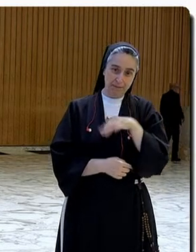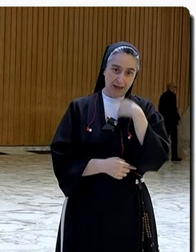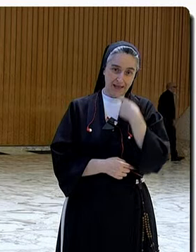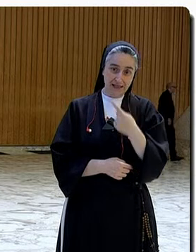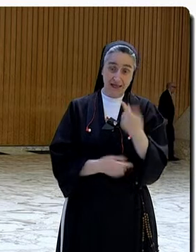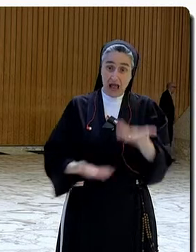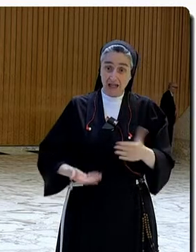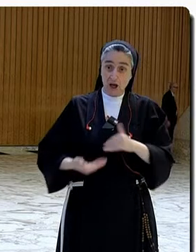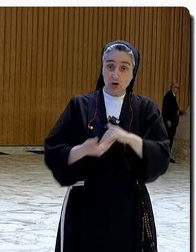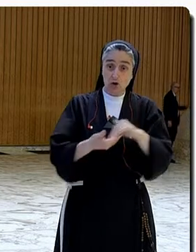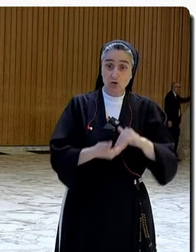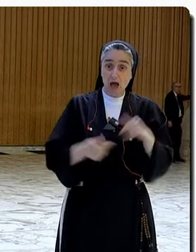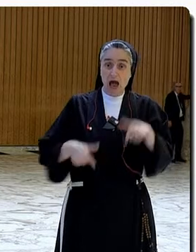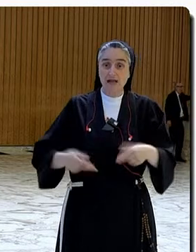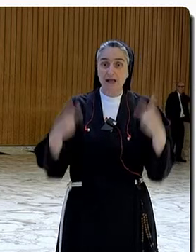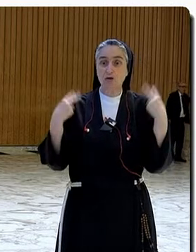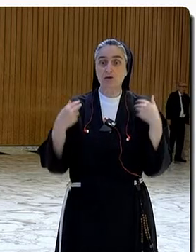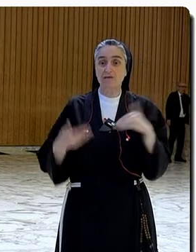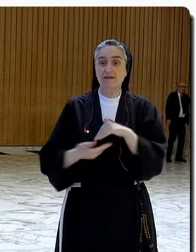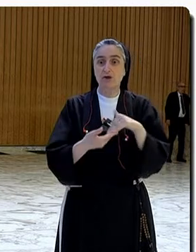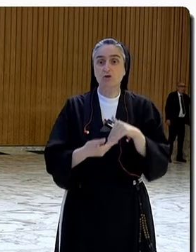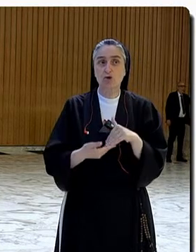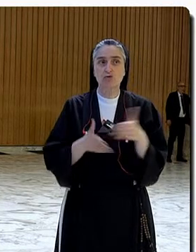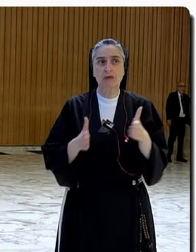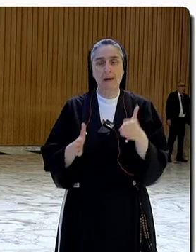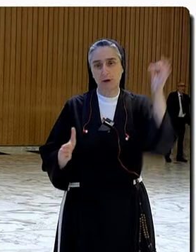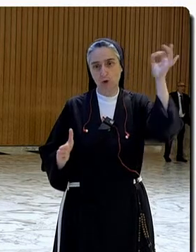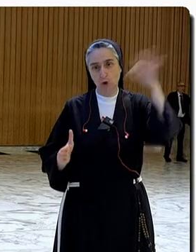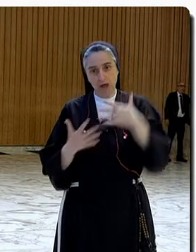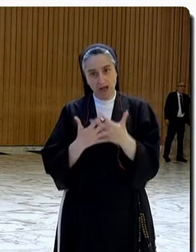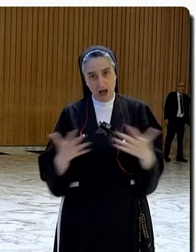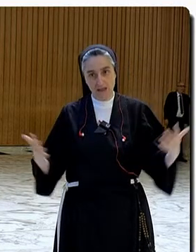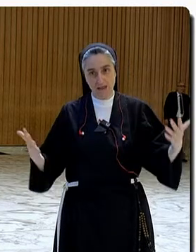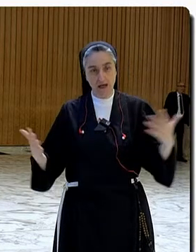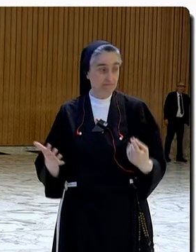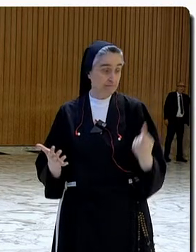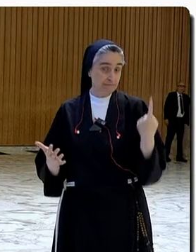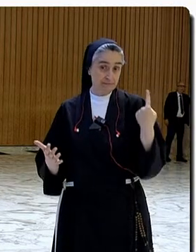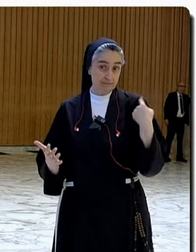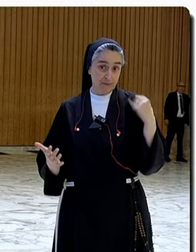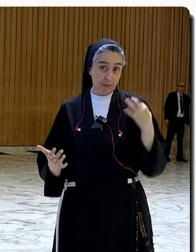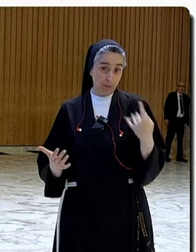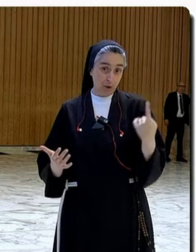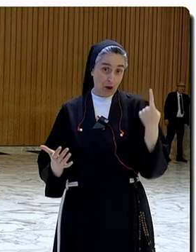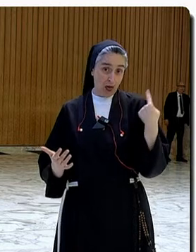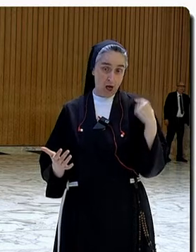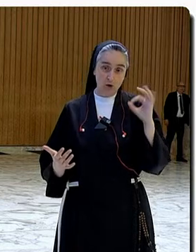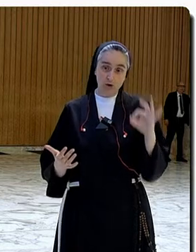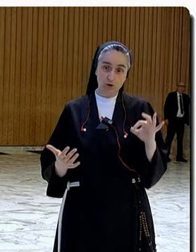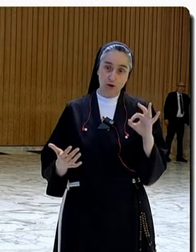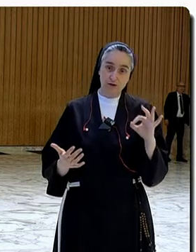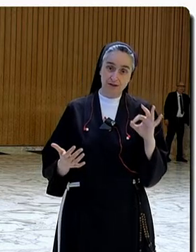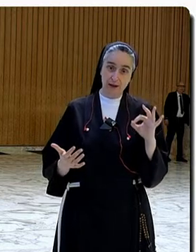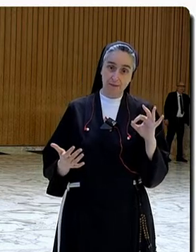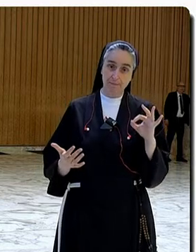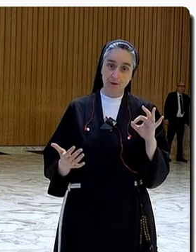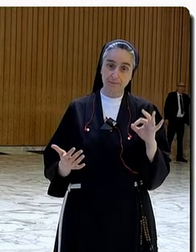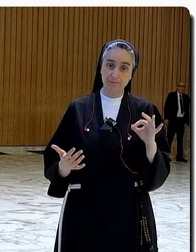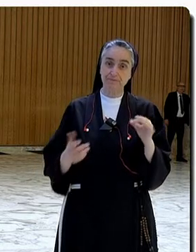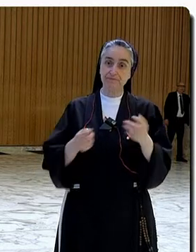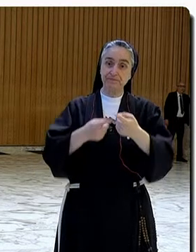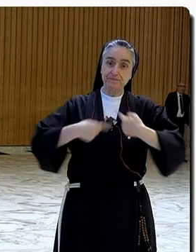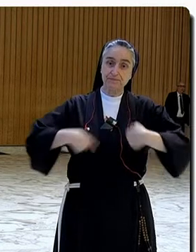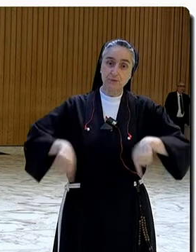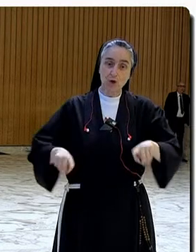nostra società. Noi viviamo un periodo di grazia ed infatti lo scorso anno proprio la FAFSE insieme alla Commissione